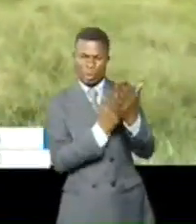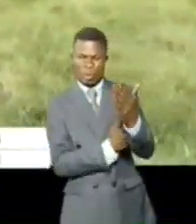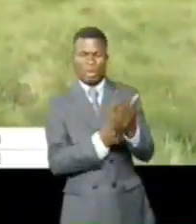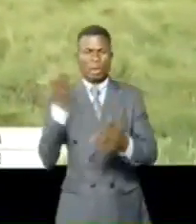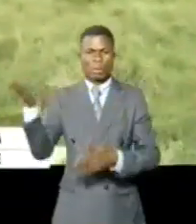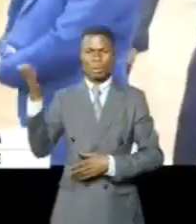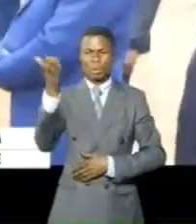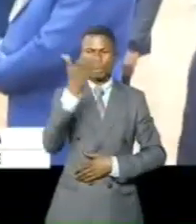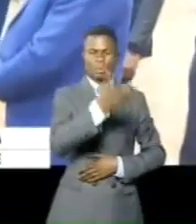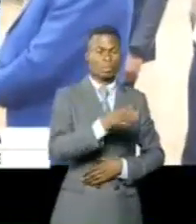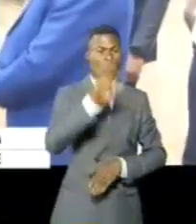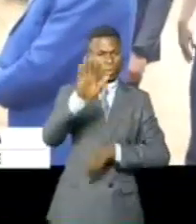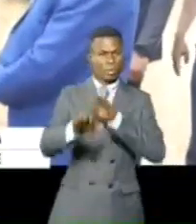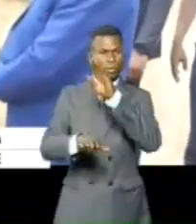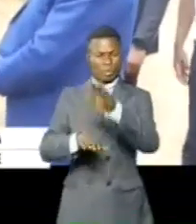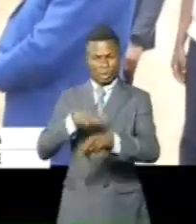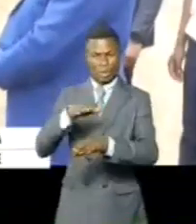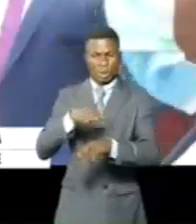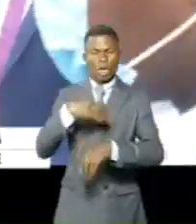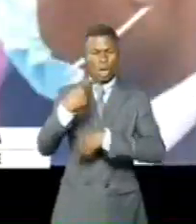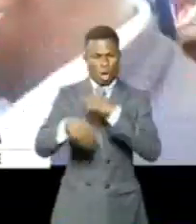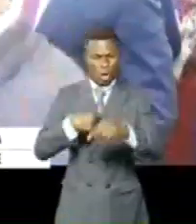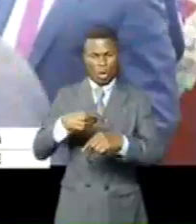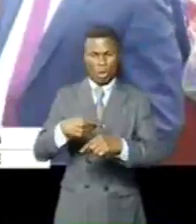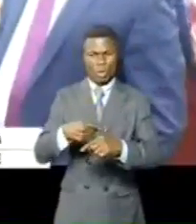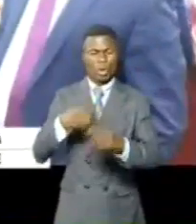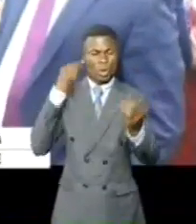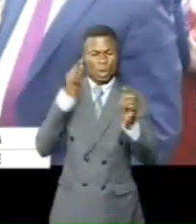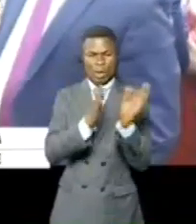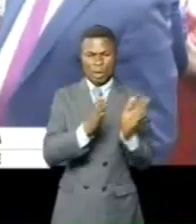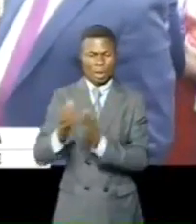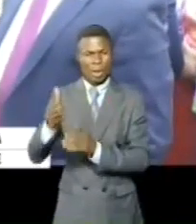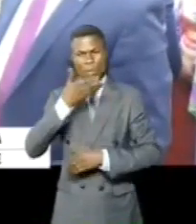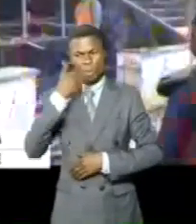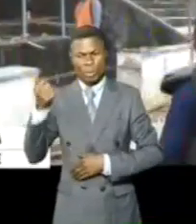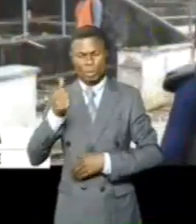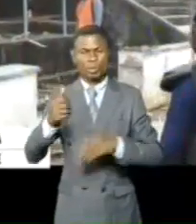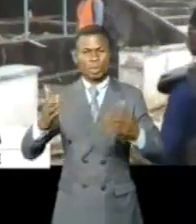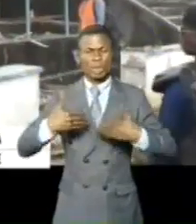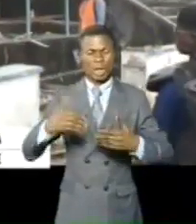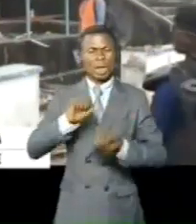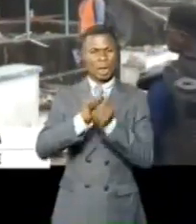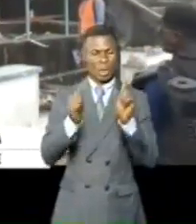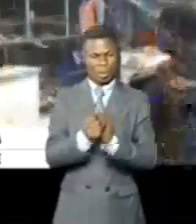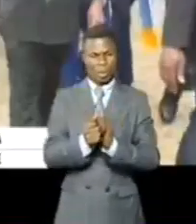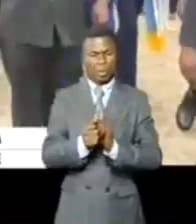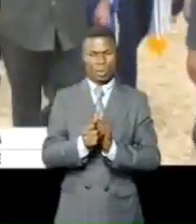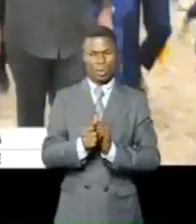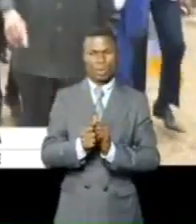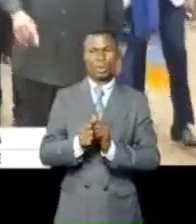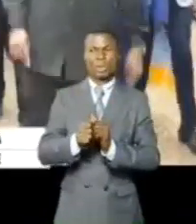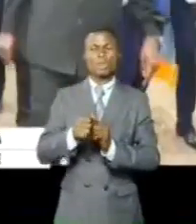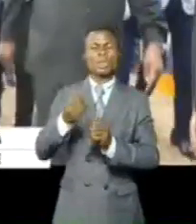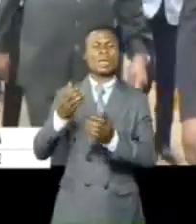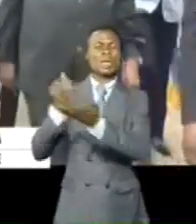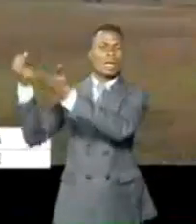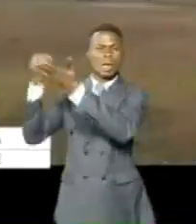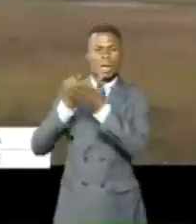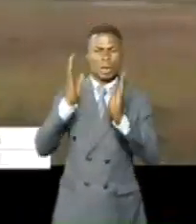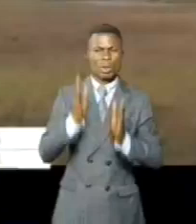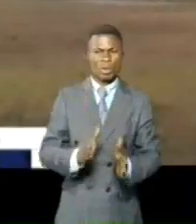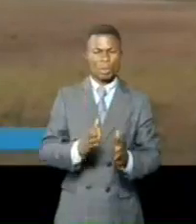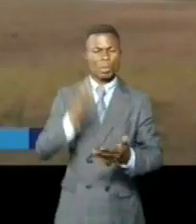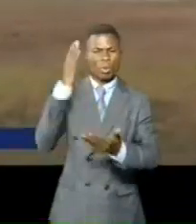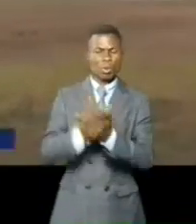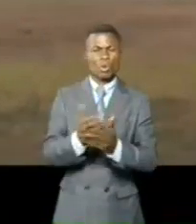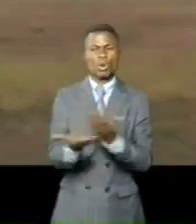là. La démarche ainsi amorcée vise à améliorer le climat des affaires, attirer des investisseurs pour lutter contre